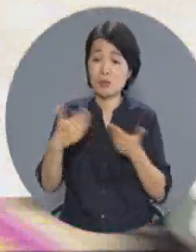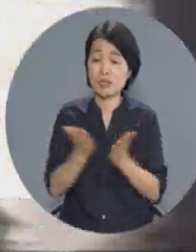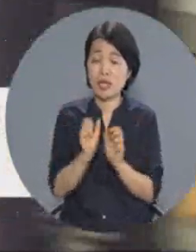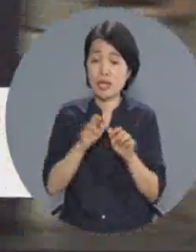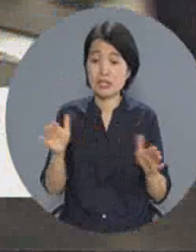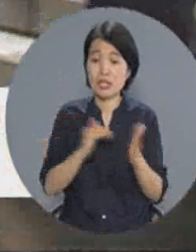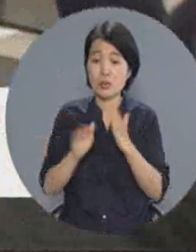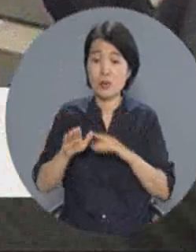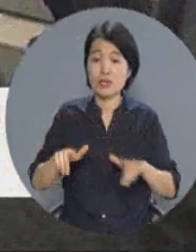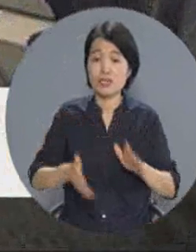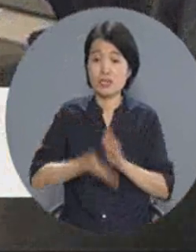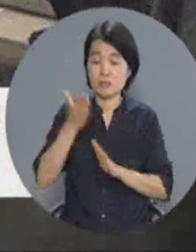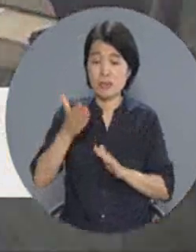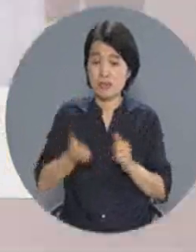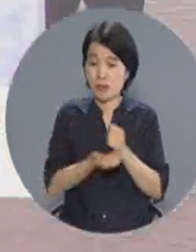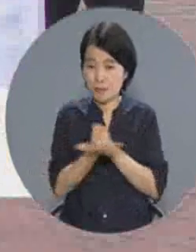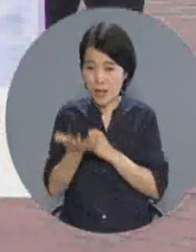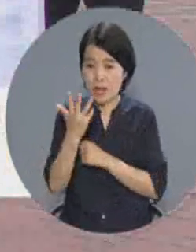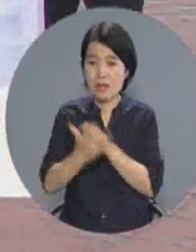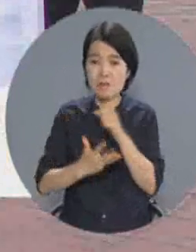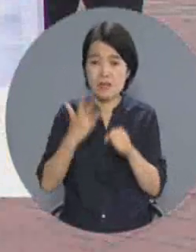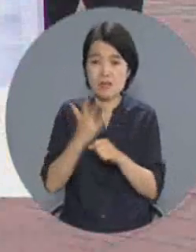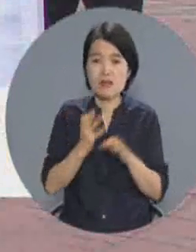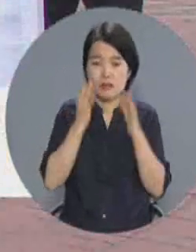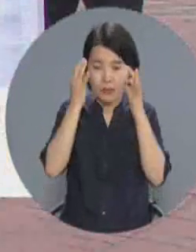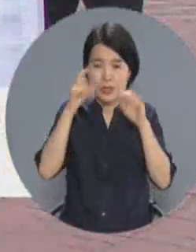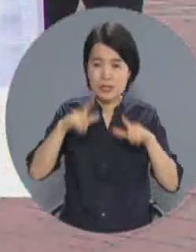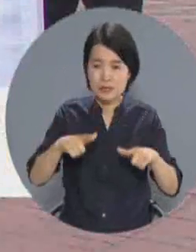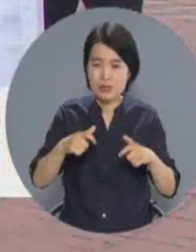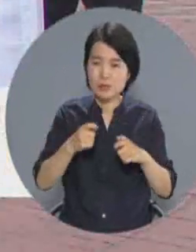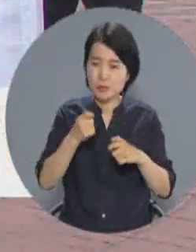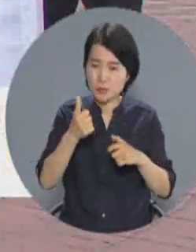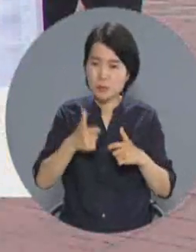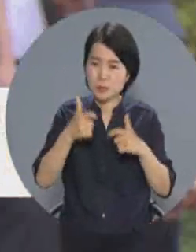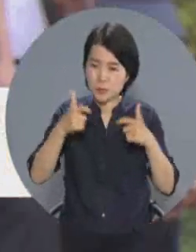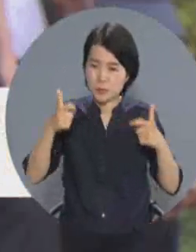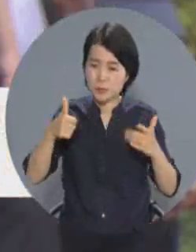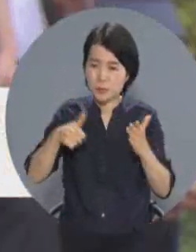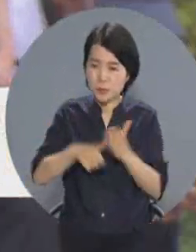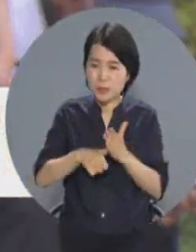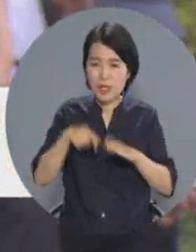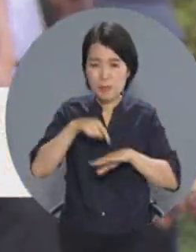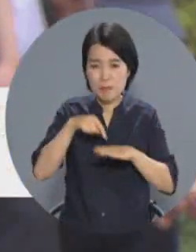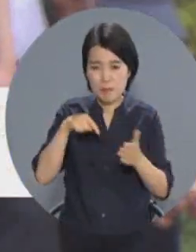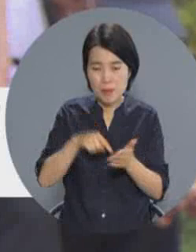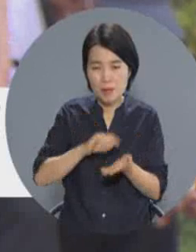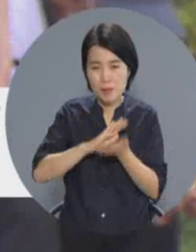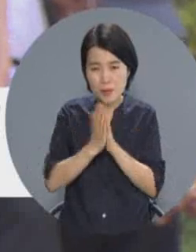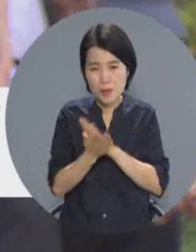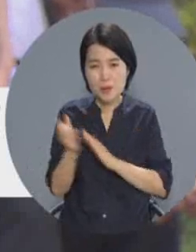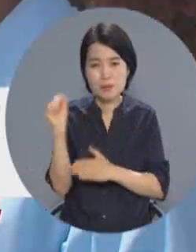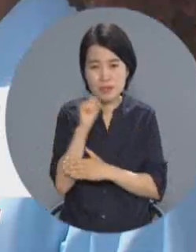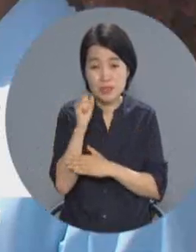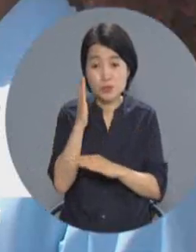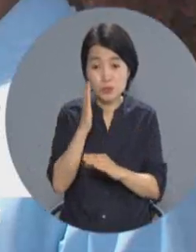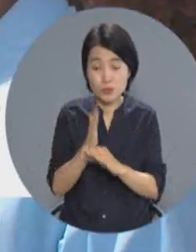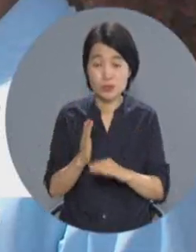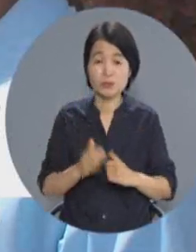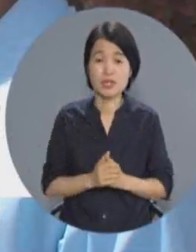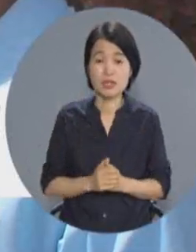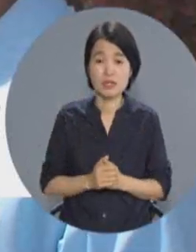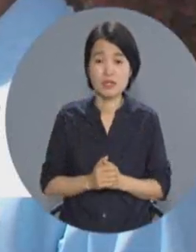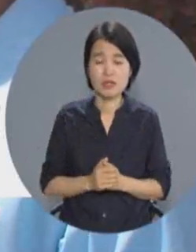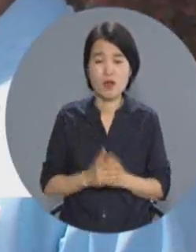시민들의 삶 속으로 파고든 8년간의 노력이 지역에서부터 조금씩 유권자들의 마음을 움직이고 있는 상황.